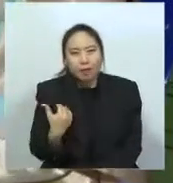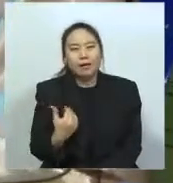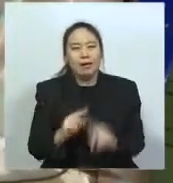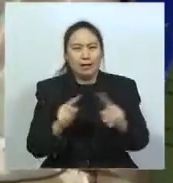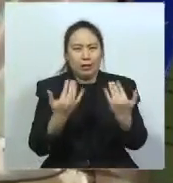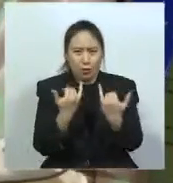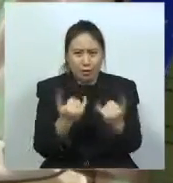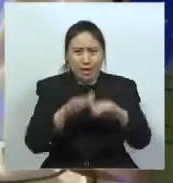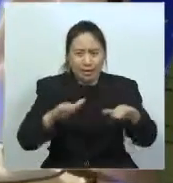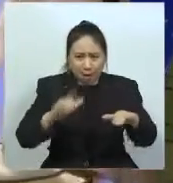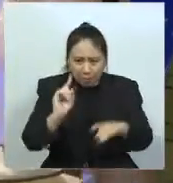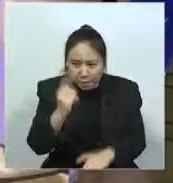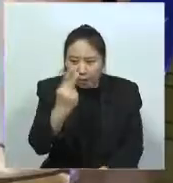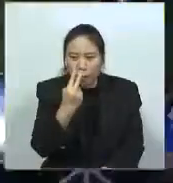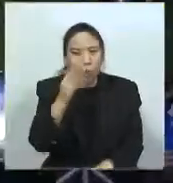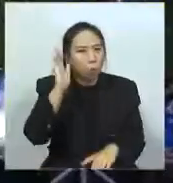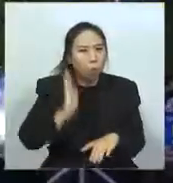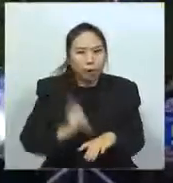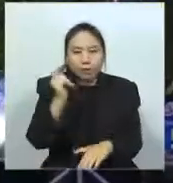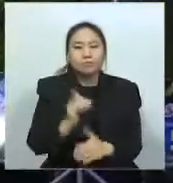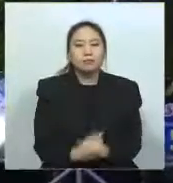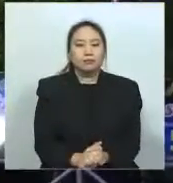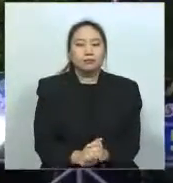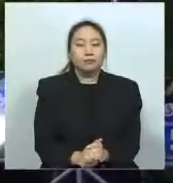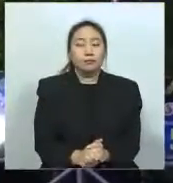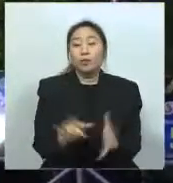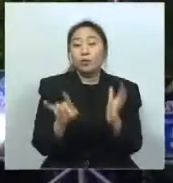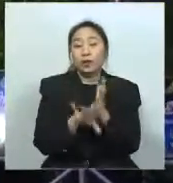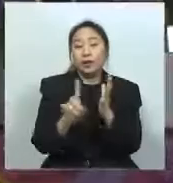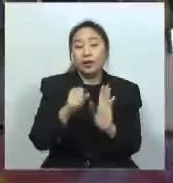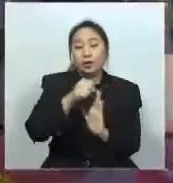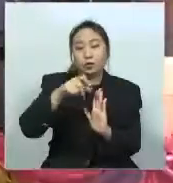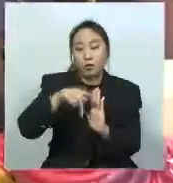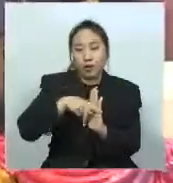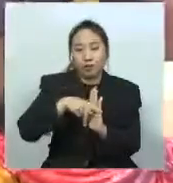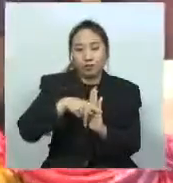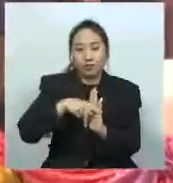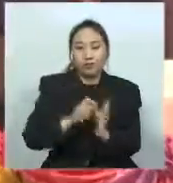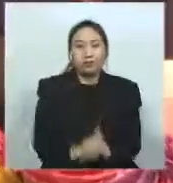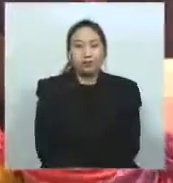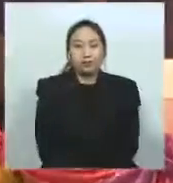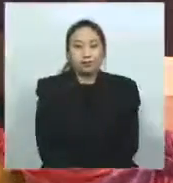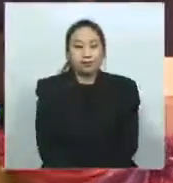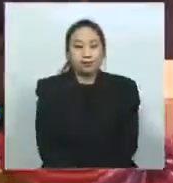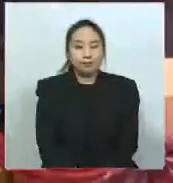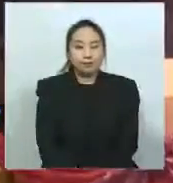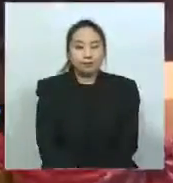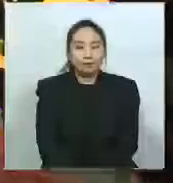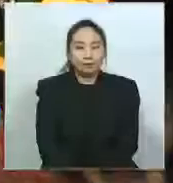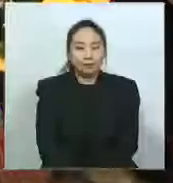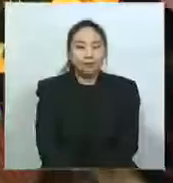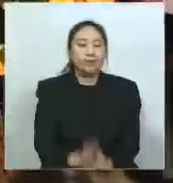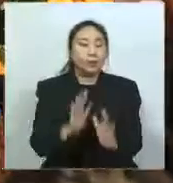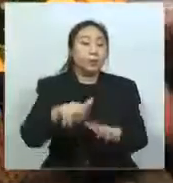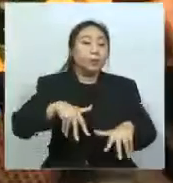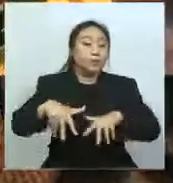แต่ว่าเด็กๆสมัยนี้เขาก็เก่งมากๆปิดท้ายไปที่จังหวัดสุพรรณบุรีค่ะพี่น้องชาว